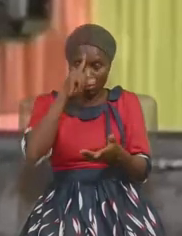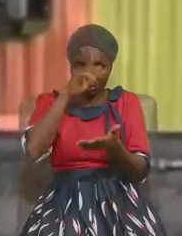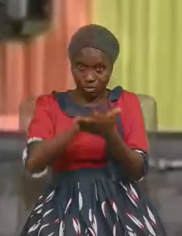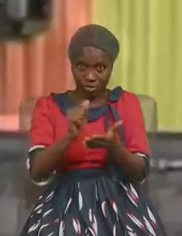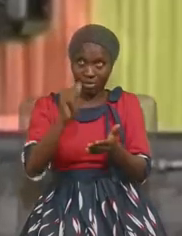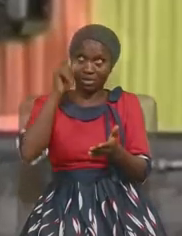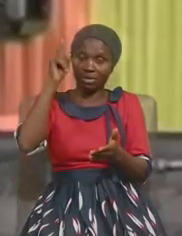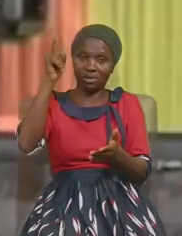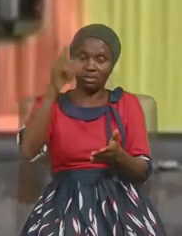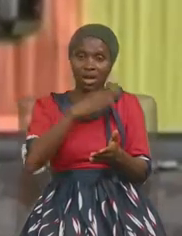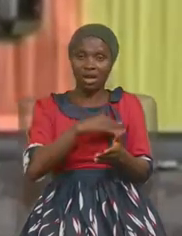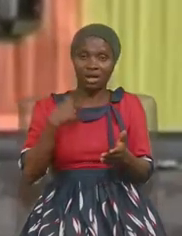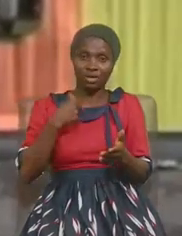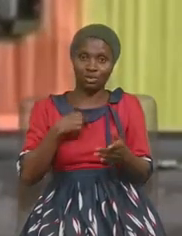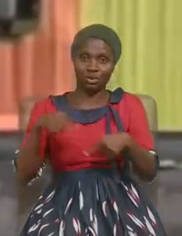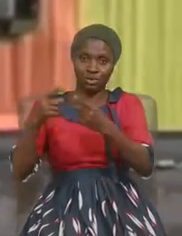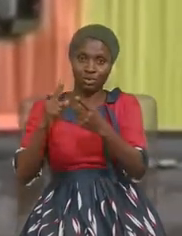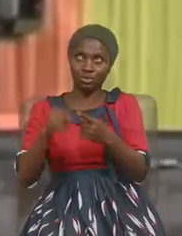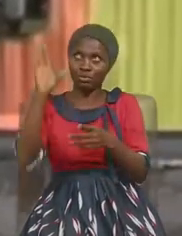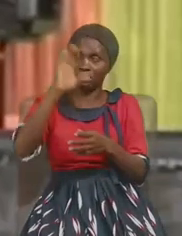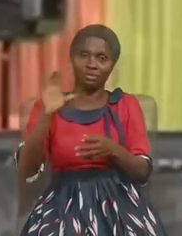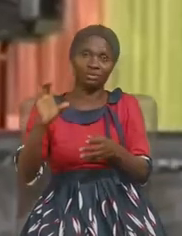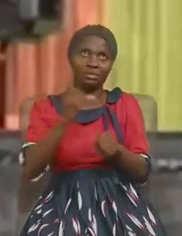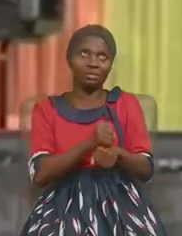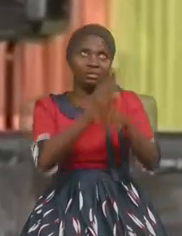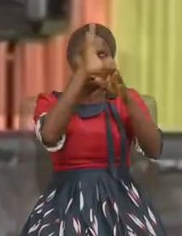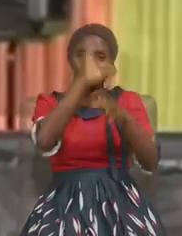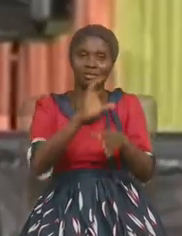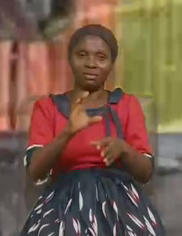sur le calvaire, la question est la suivante. Que faire?